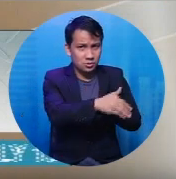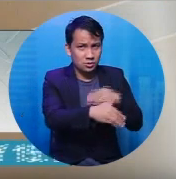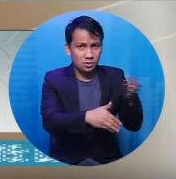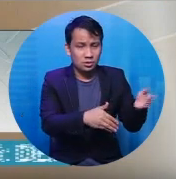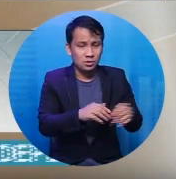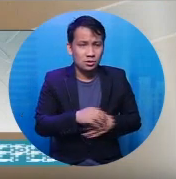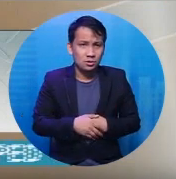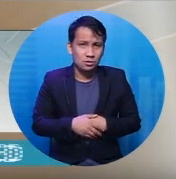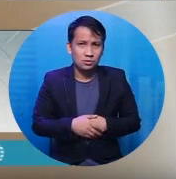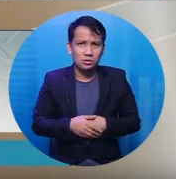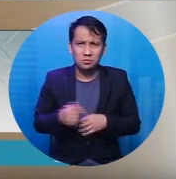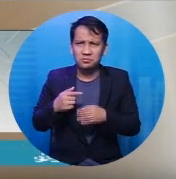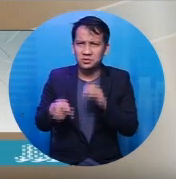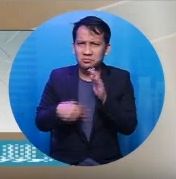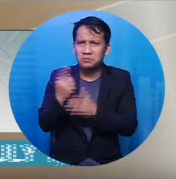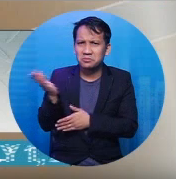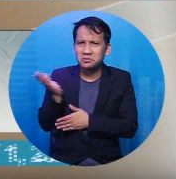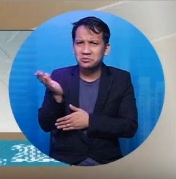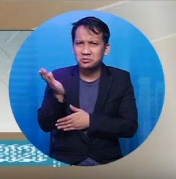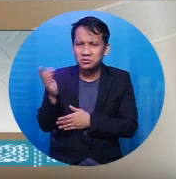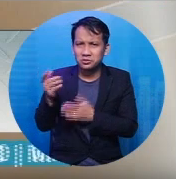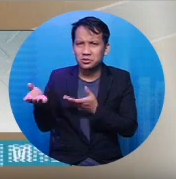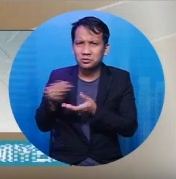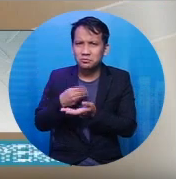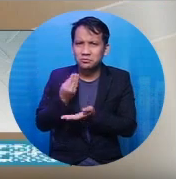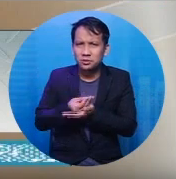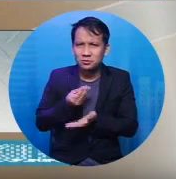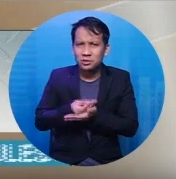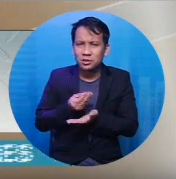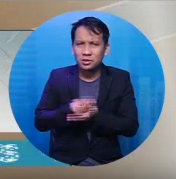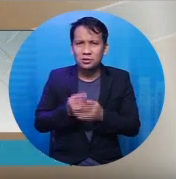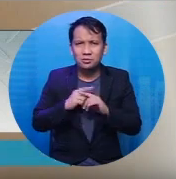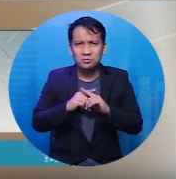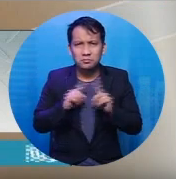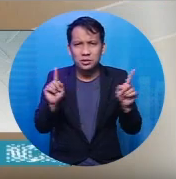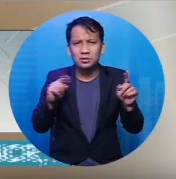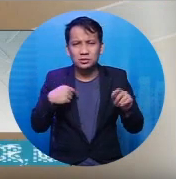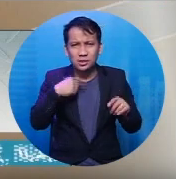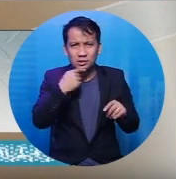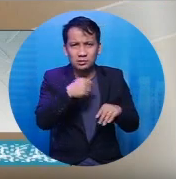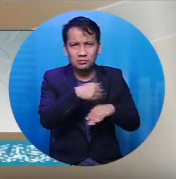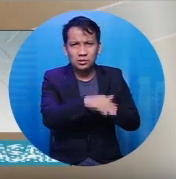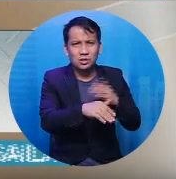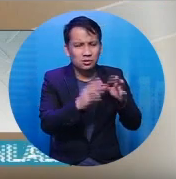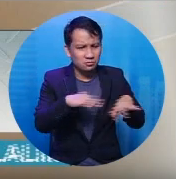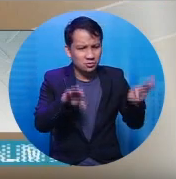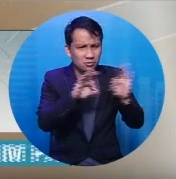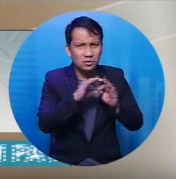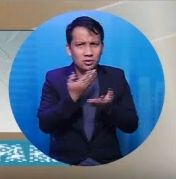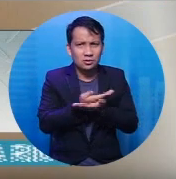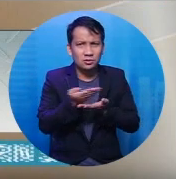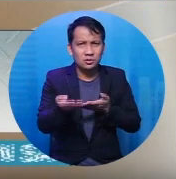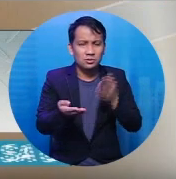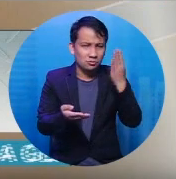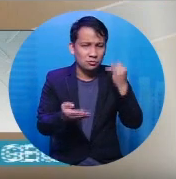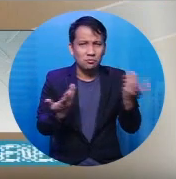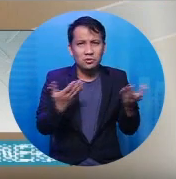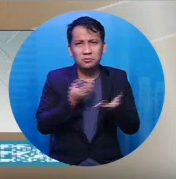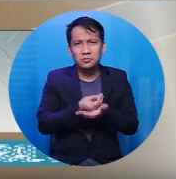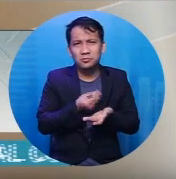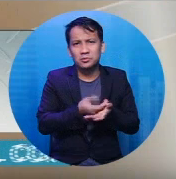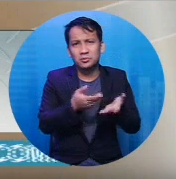Parang hinihingi din niya sa akin, idol, kasi lagi siya manghiram daw siya ng uto, hindi daw siya pinapahiram, sabi